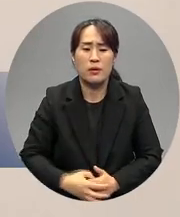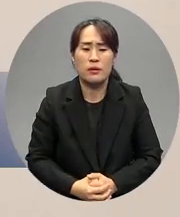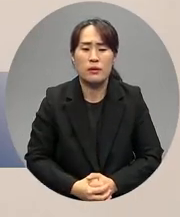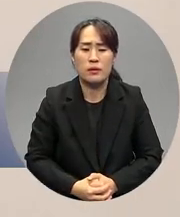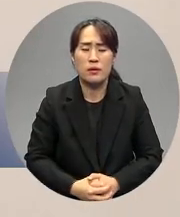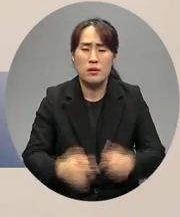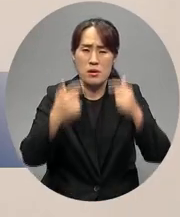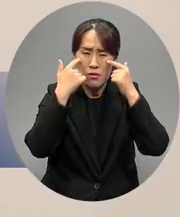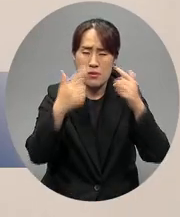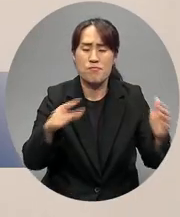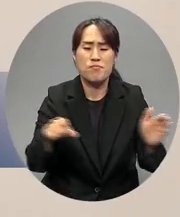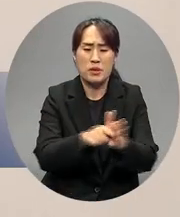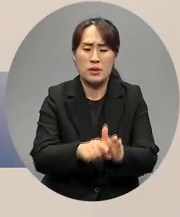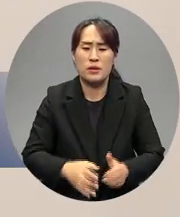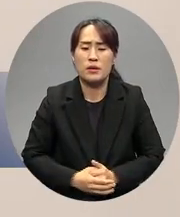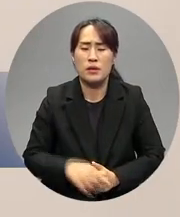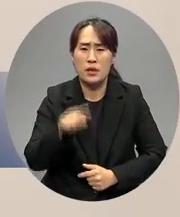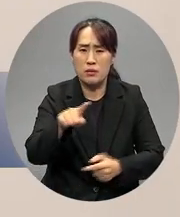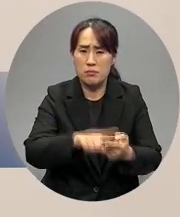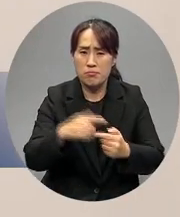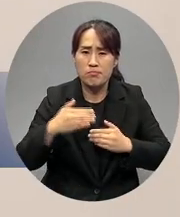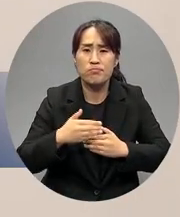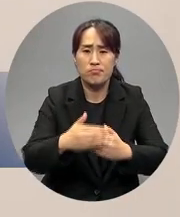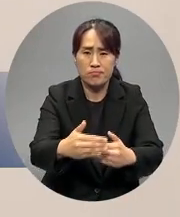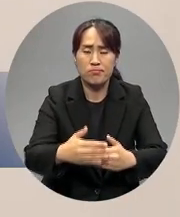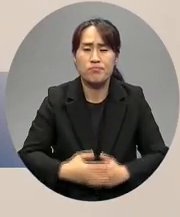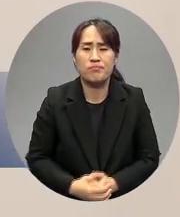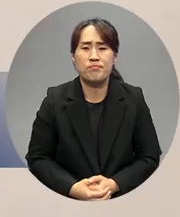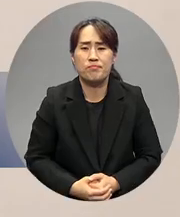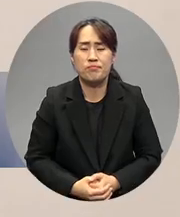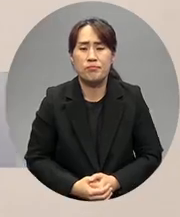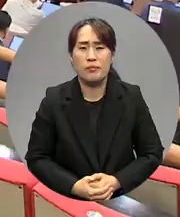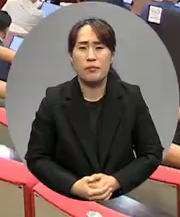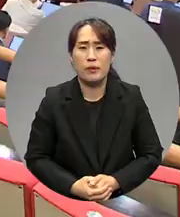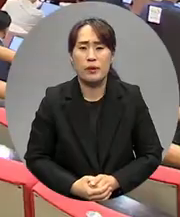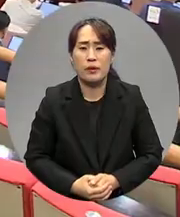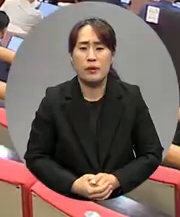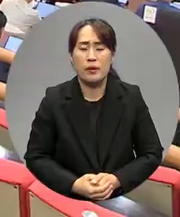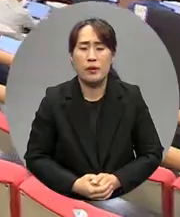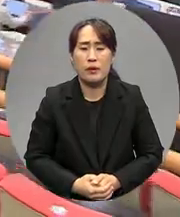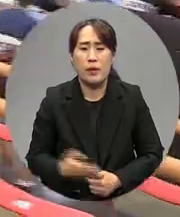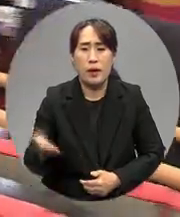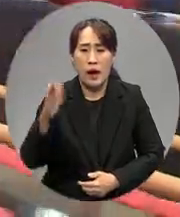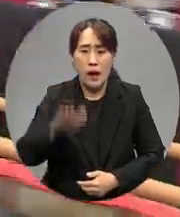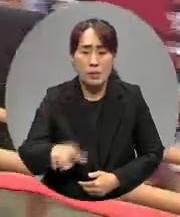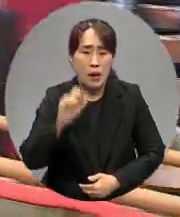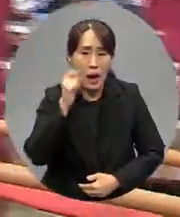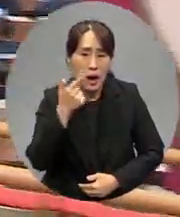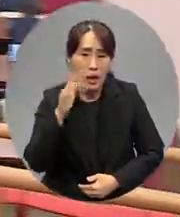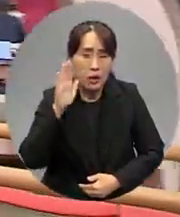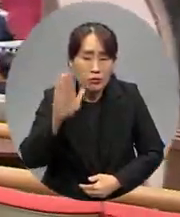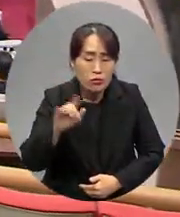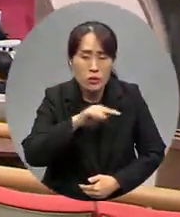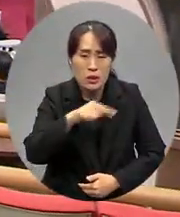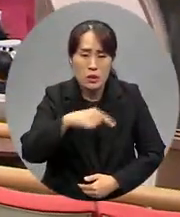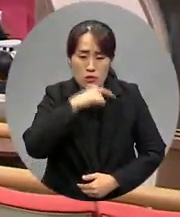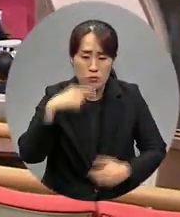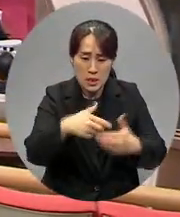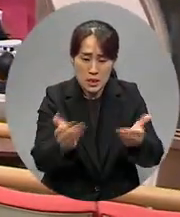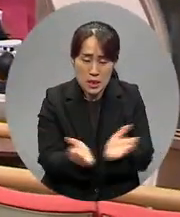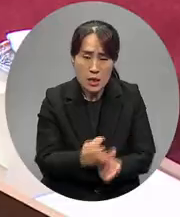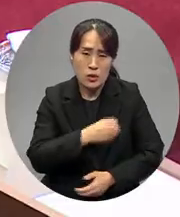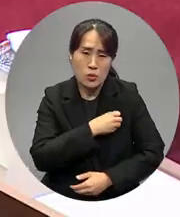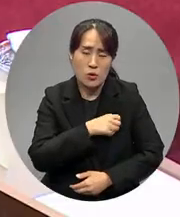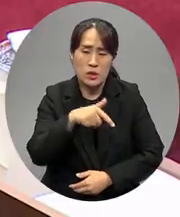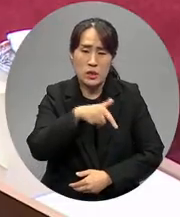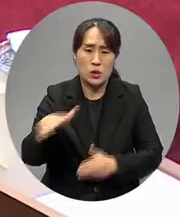있다고 확신하고 있기 때문에 이것을 이제 추진할 것이고. 하지만 한 달 만에 같은 국민의힘 소속인 제천